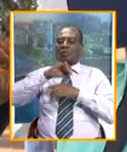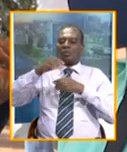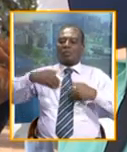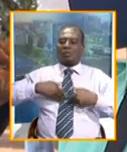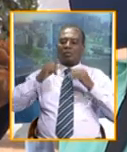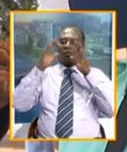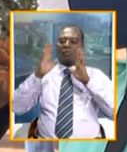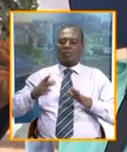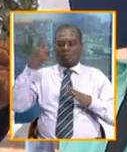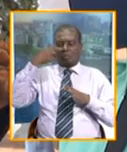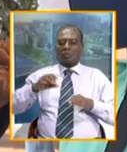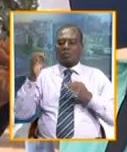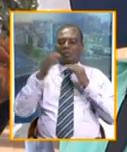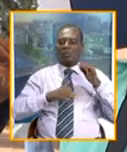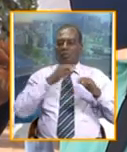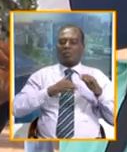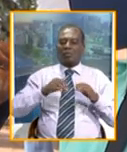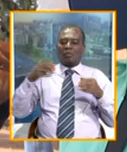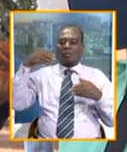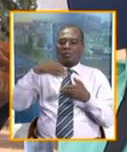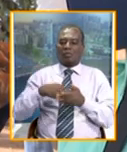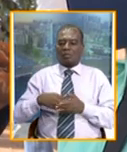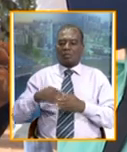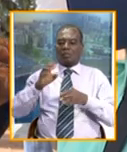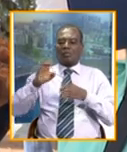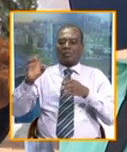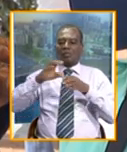Ivoiriens afin de favoriser davantage la culture de la